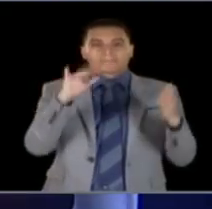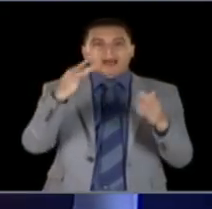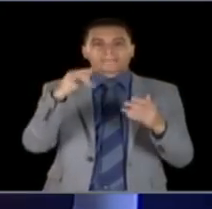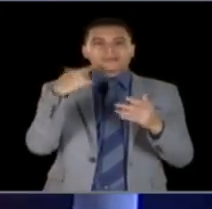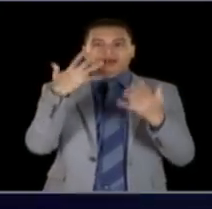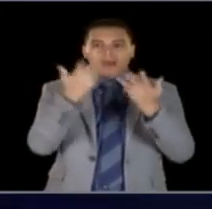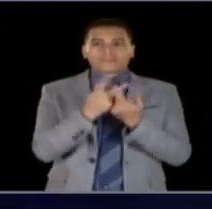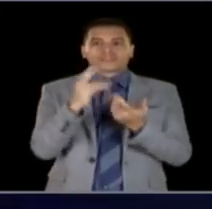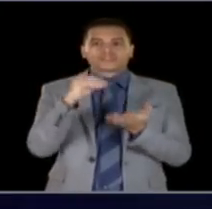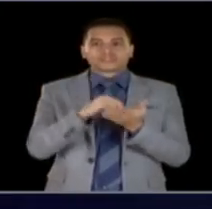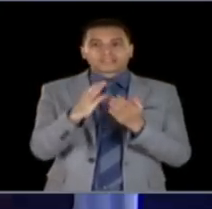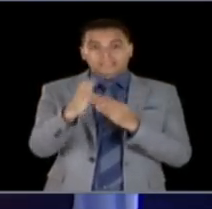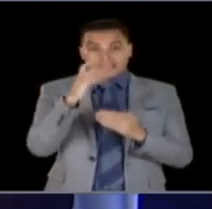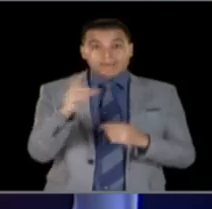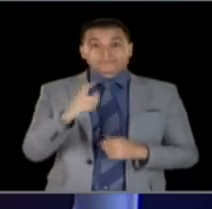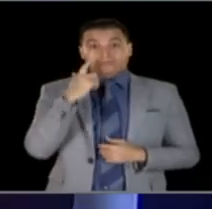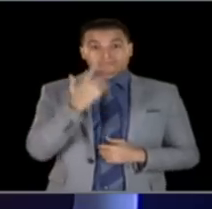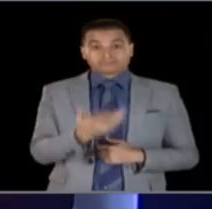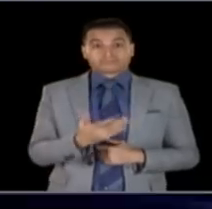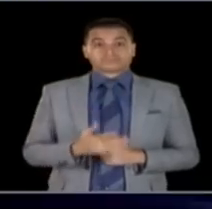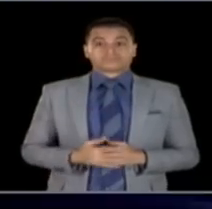نقطة، إجابة صحيحة.